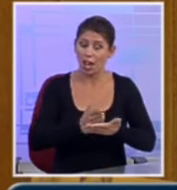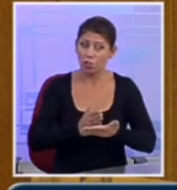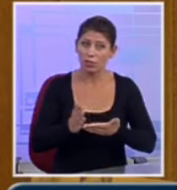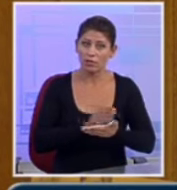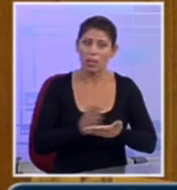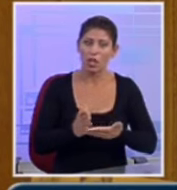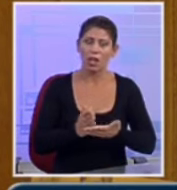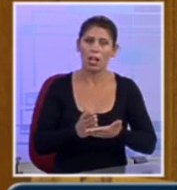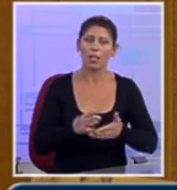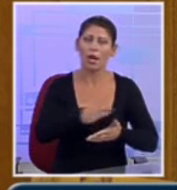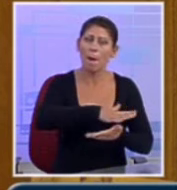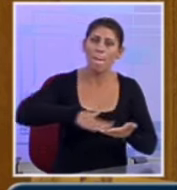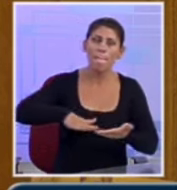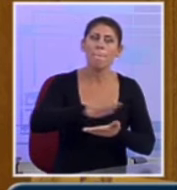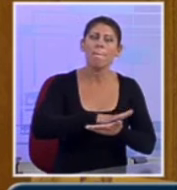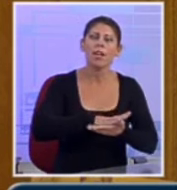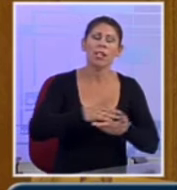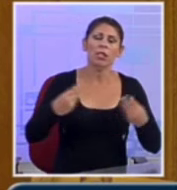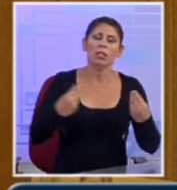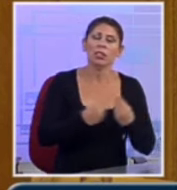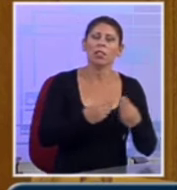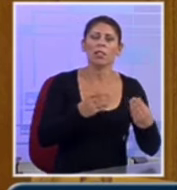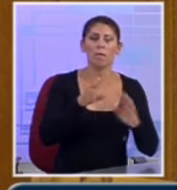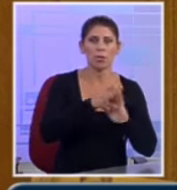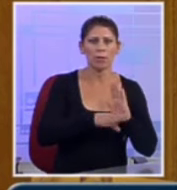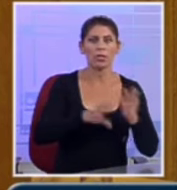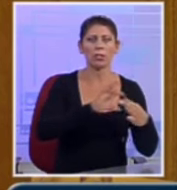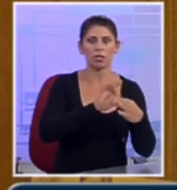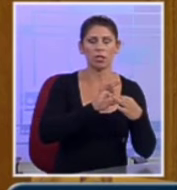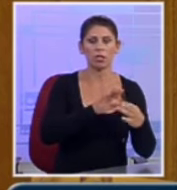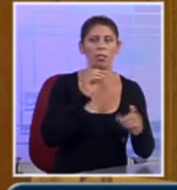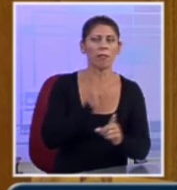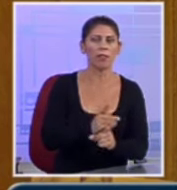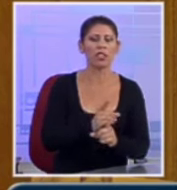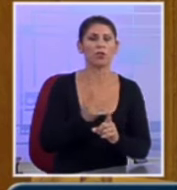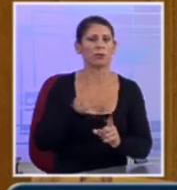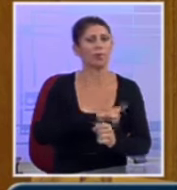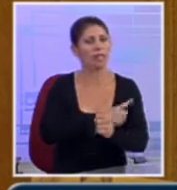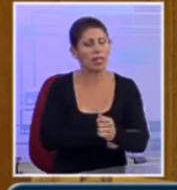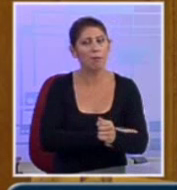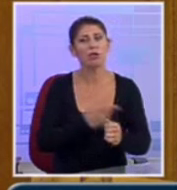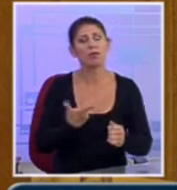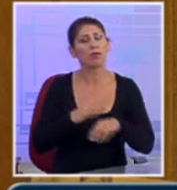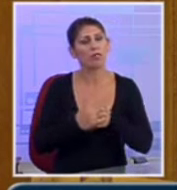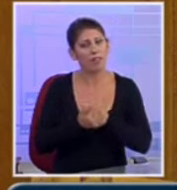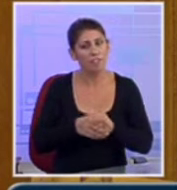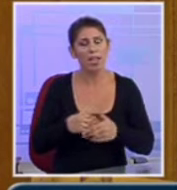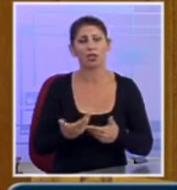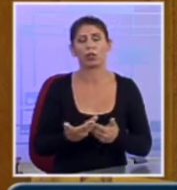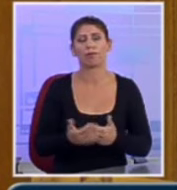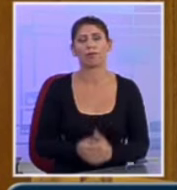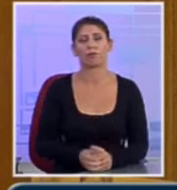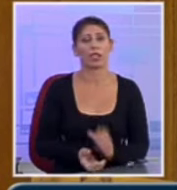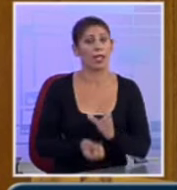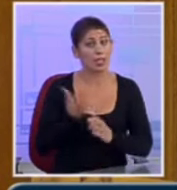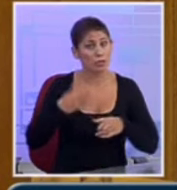και πεδία συγκλήσεων, προγραμματικών και συνεργασίας, ιδίως με δυνάμεις που ενδιαφέρονται για